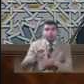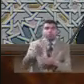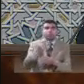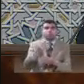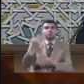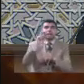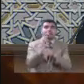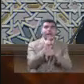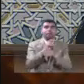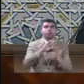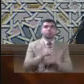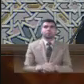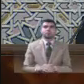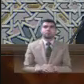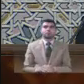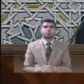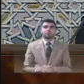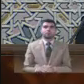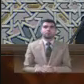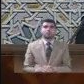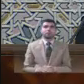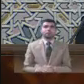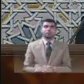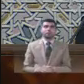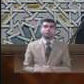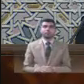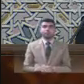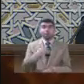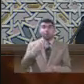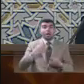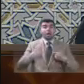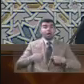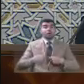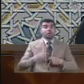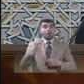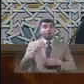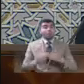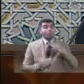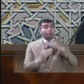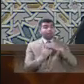التوازنات المالية. سيد رئيس، أنت اللي خصك تضبط هذه العملية.